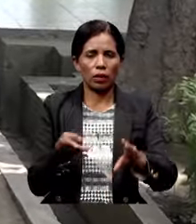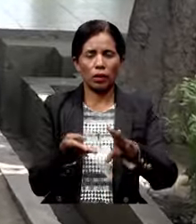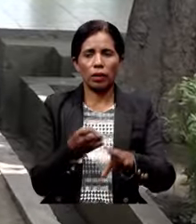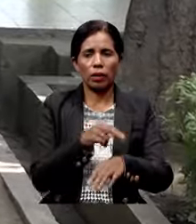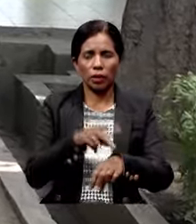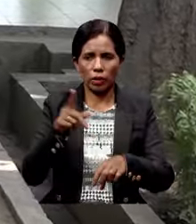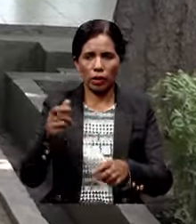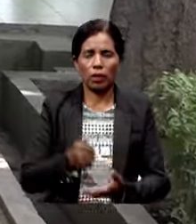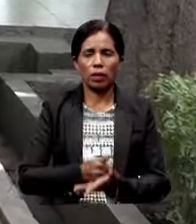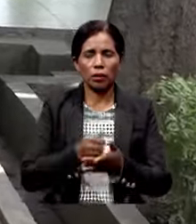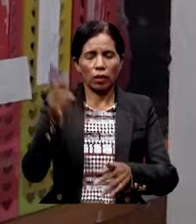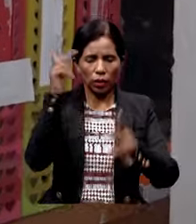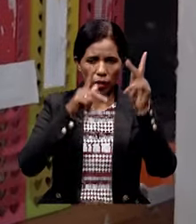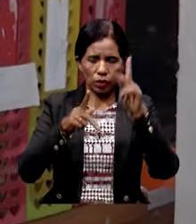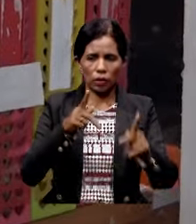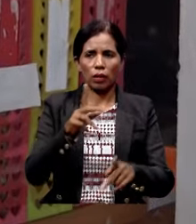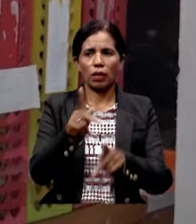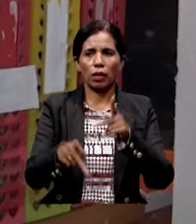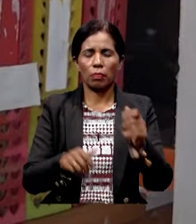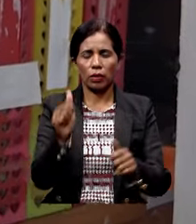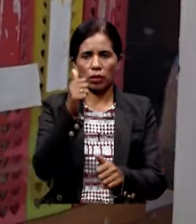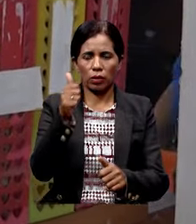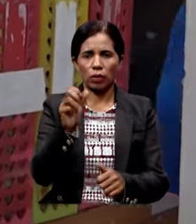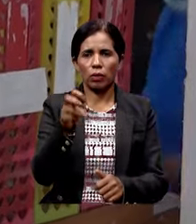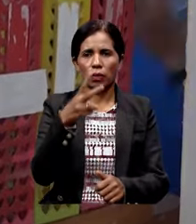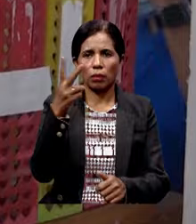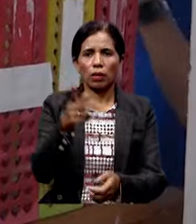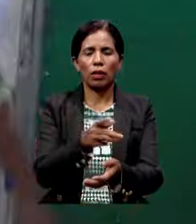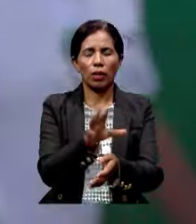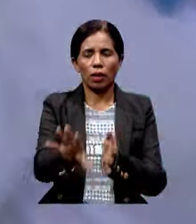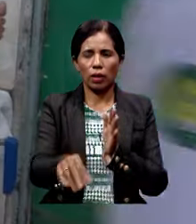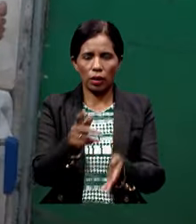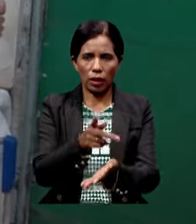atende caso tudo malu nebe resulta em manaisa no recin rua retancane